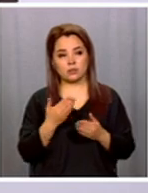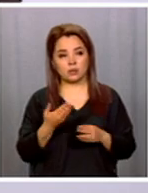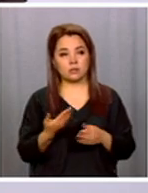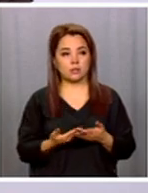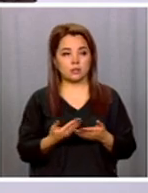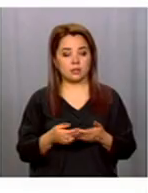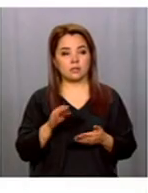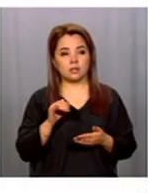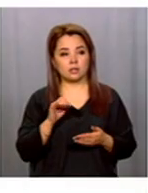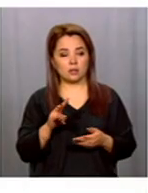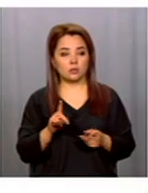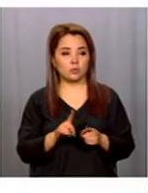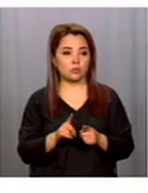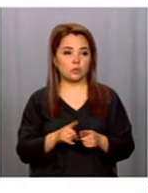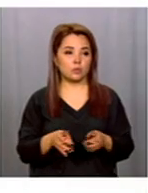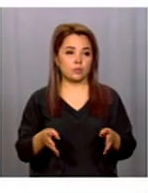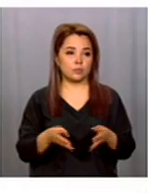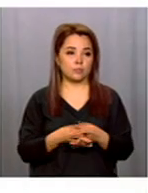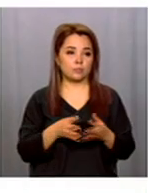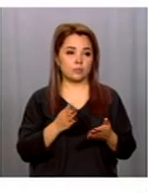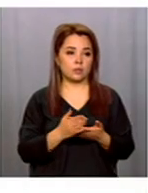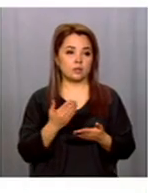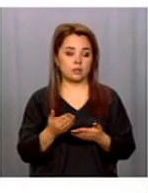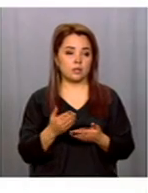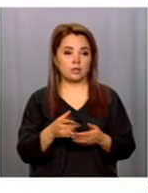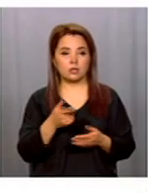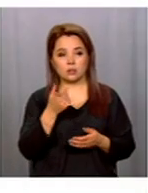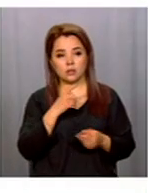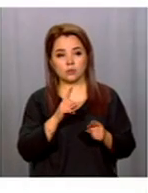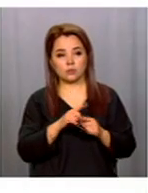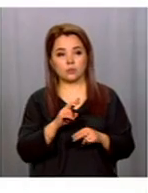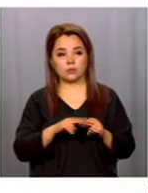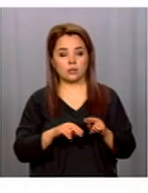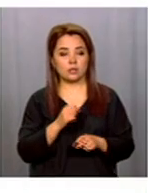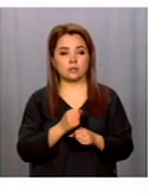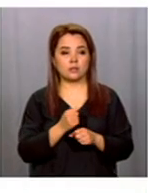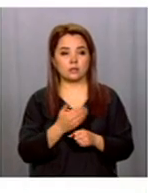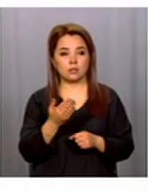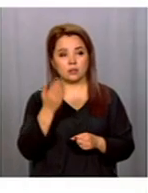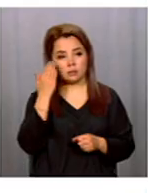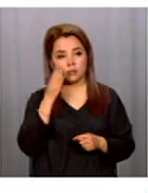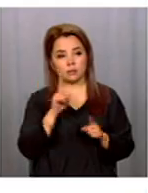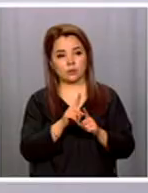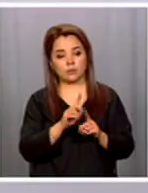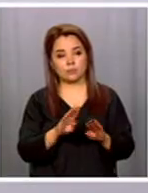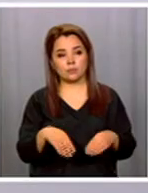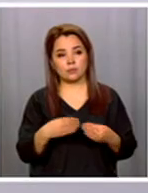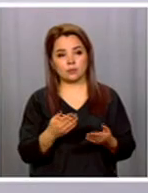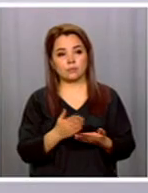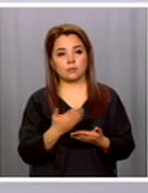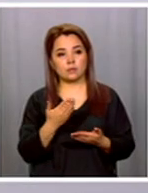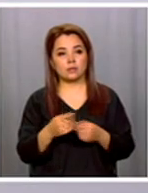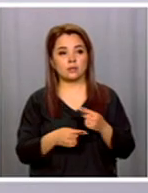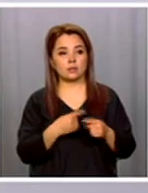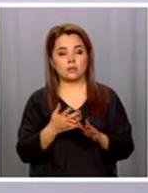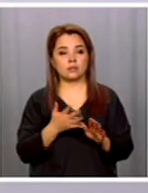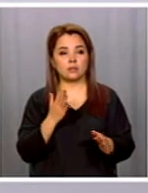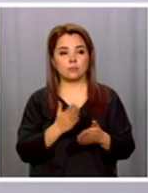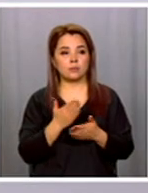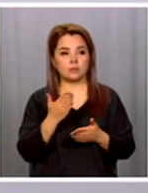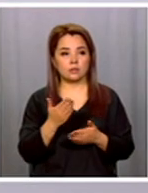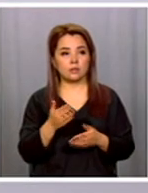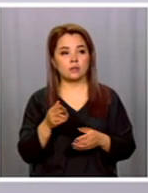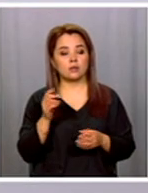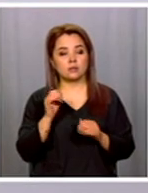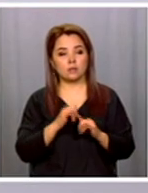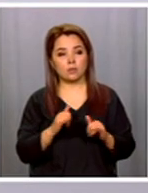титан құймалары. Сонымен бірге эстетикалық тартымдылық сияқты қасиеттер береді екен. Келесі кезекте оқушылар, жалпы дамыған